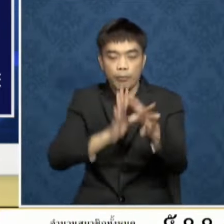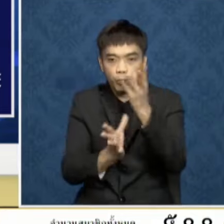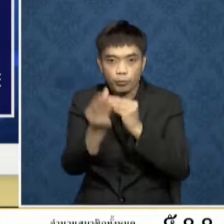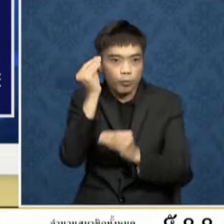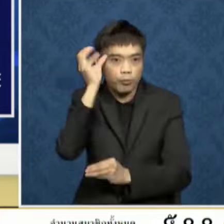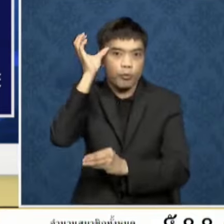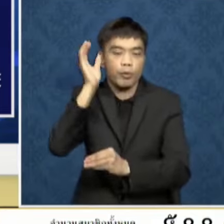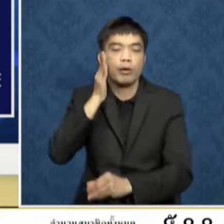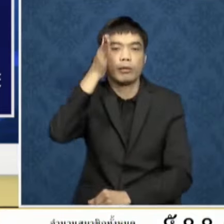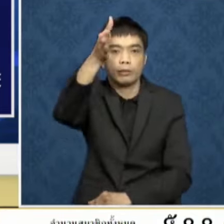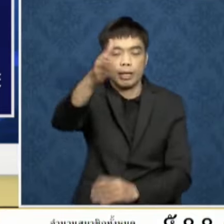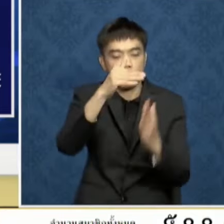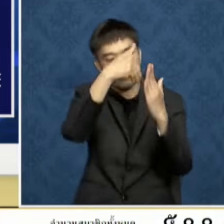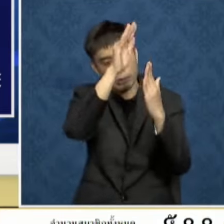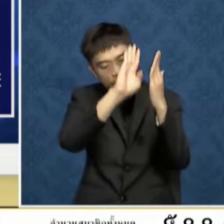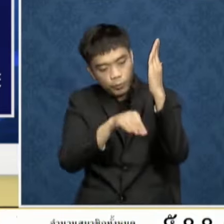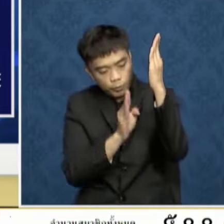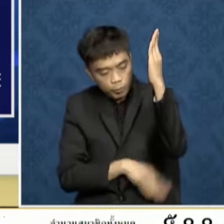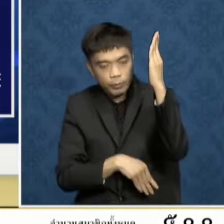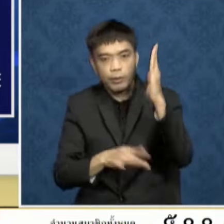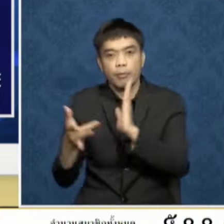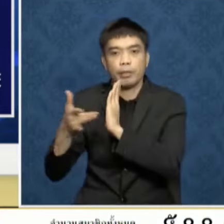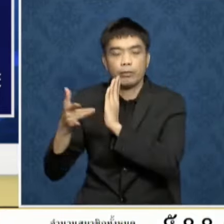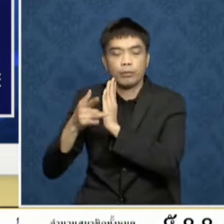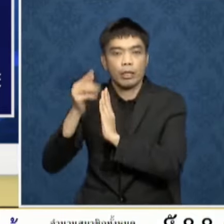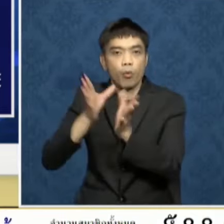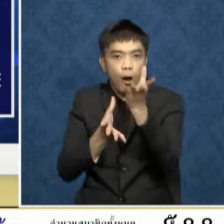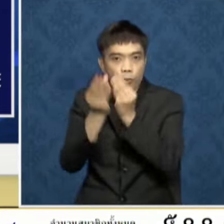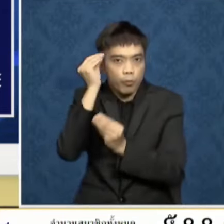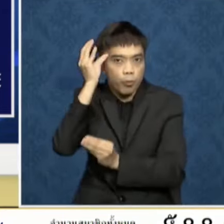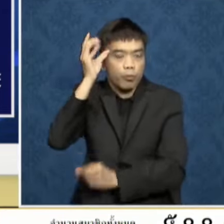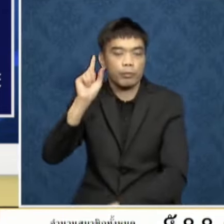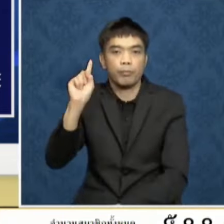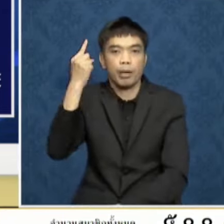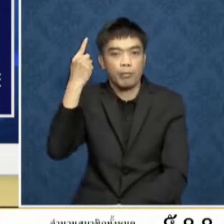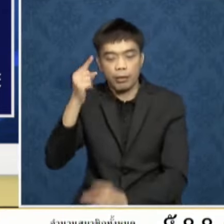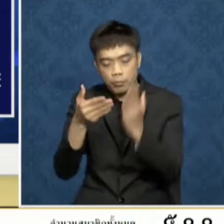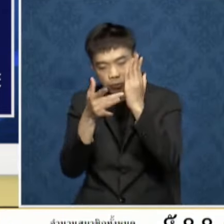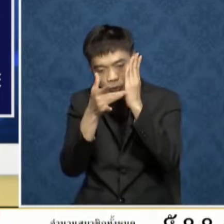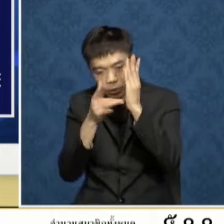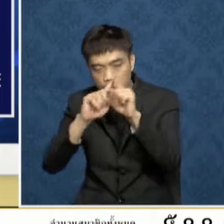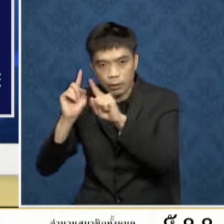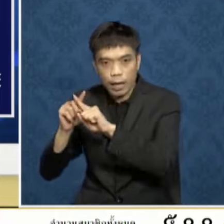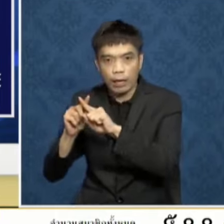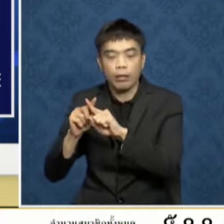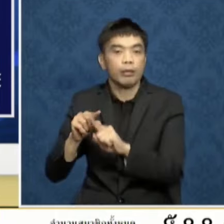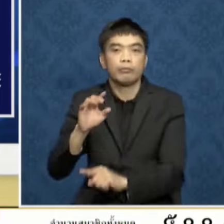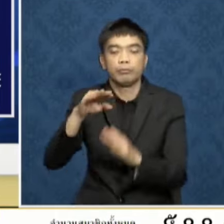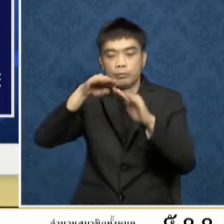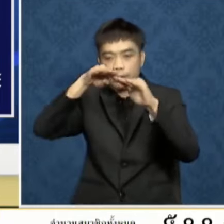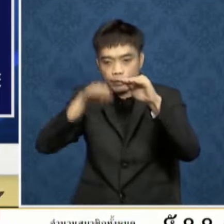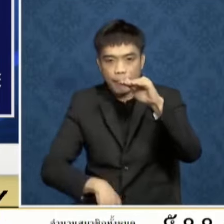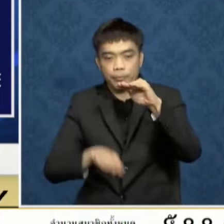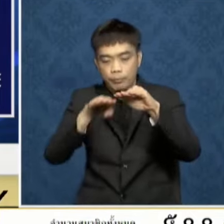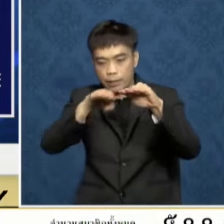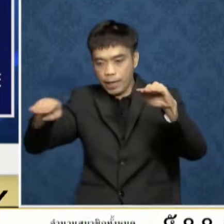8 10%มีทักษะดิจิตอลต่ำกว่าเกณฑ์ต่ำกว่าเกณฑ์หมายถึงอะไรคะต่ำกว่าเกณฑ์หมาย